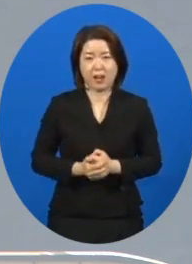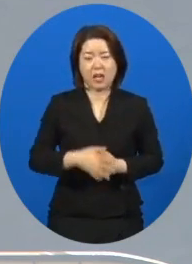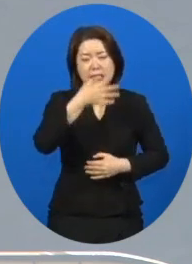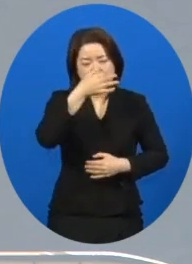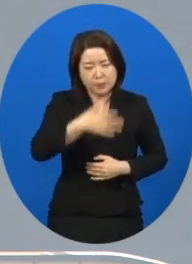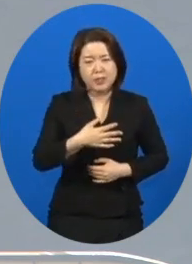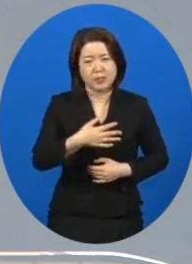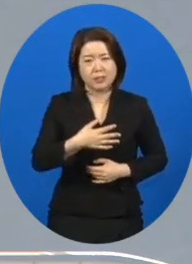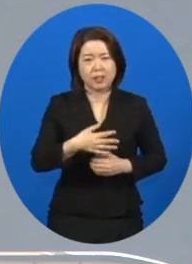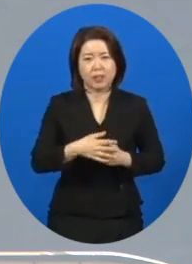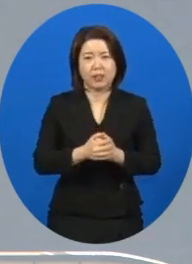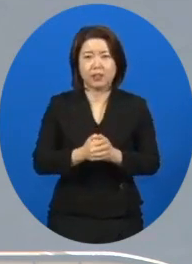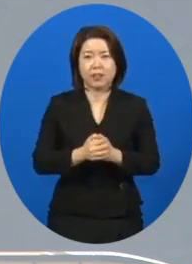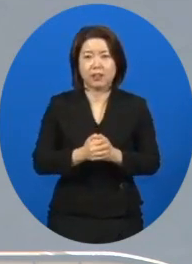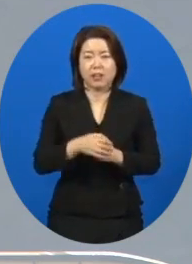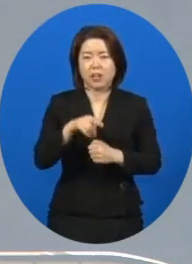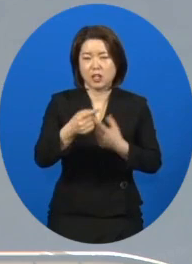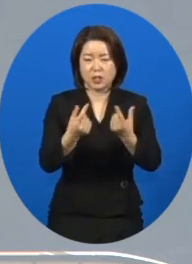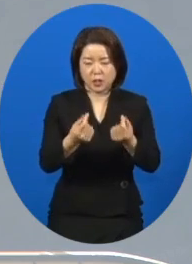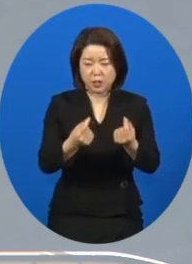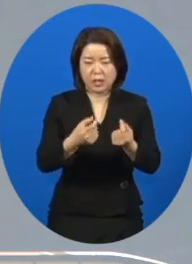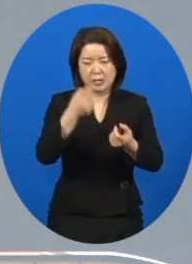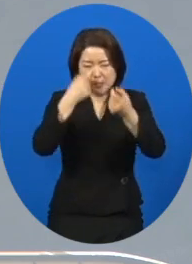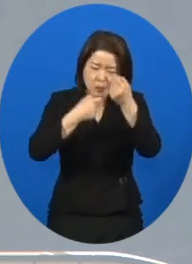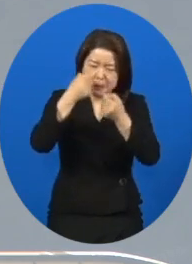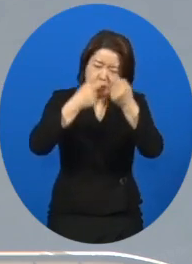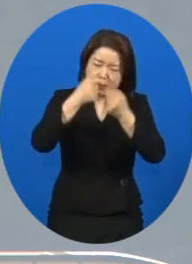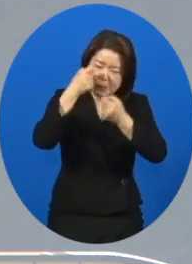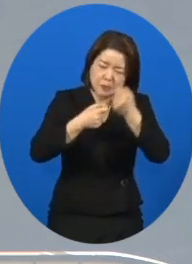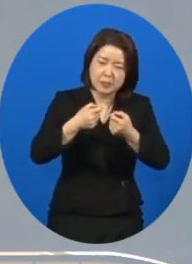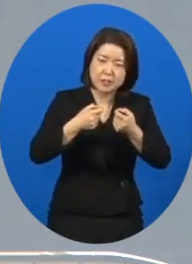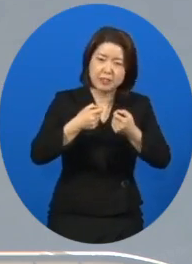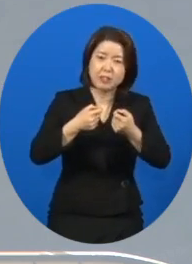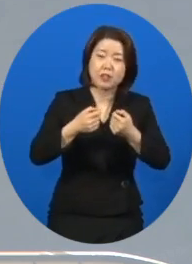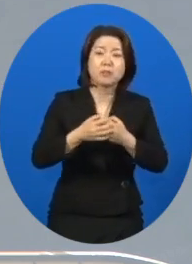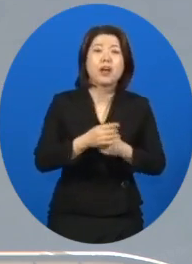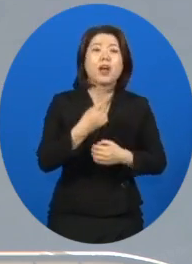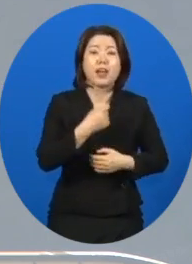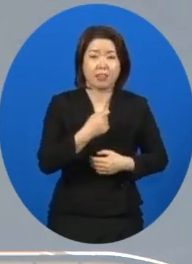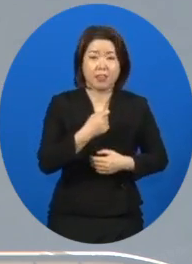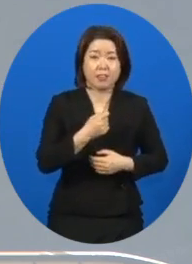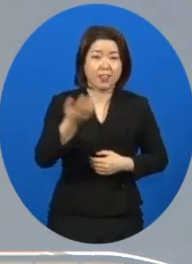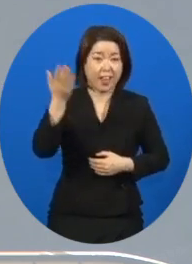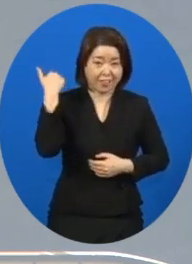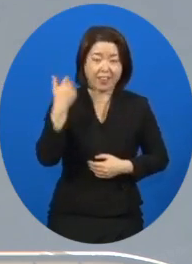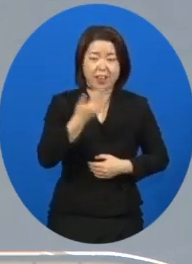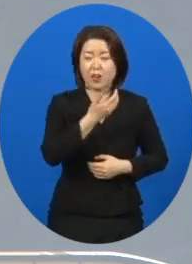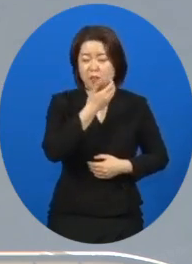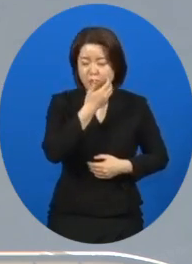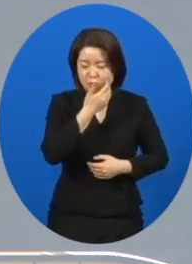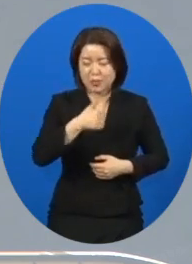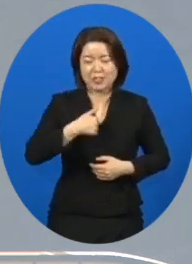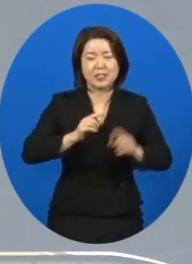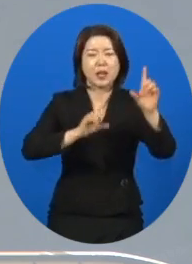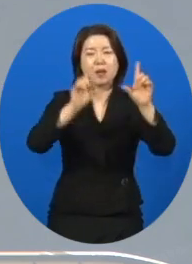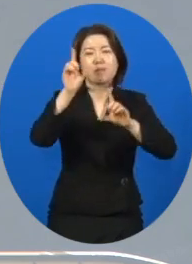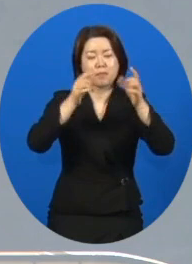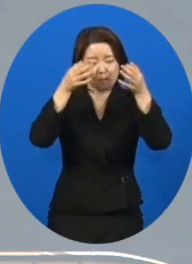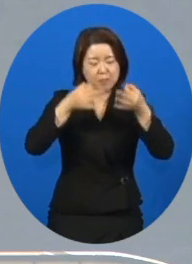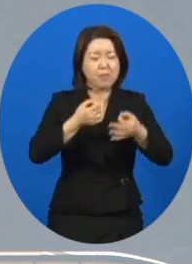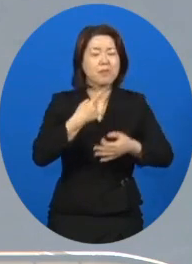힘들다 그렇게 눈물도 흘렸던 참 부끄러운 저 자신인 것을